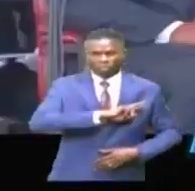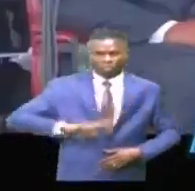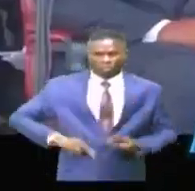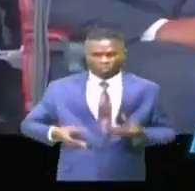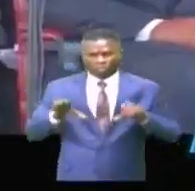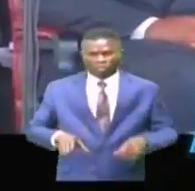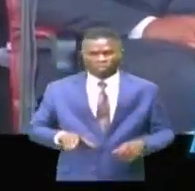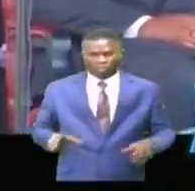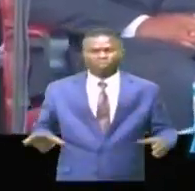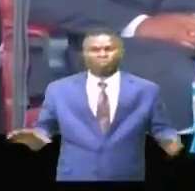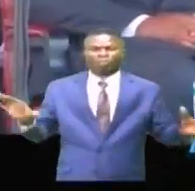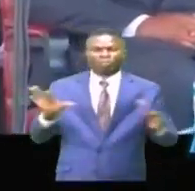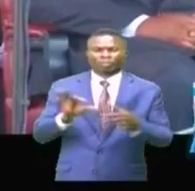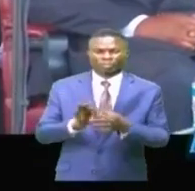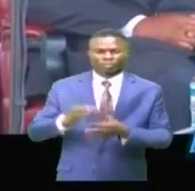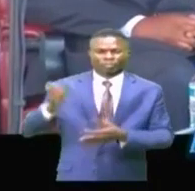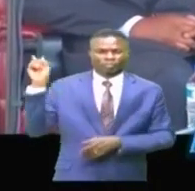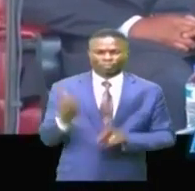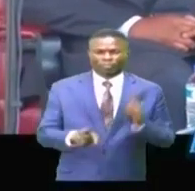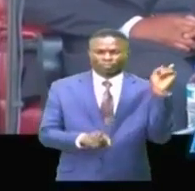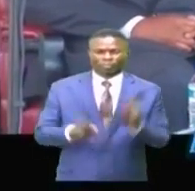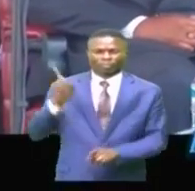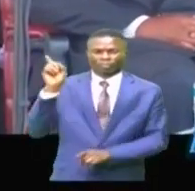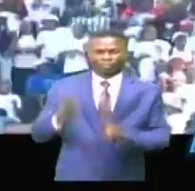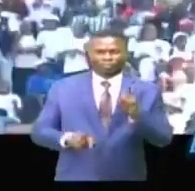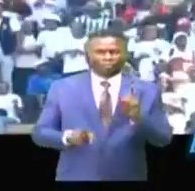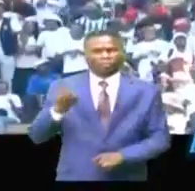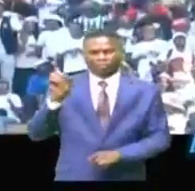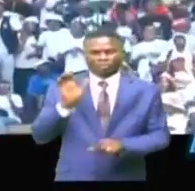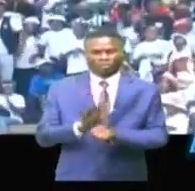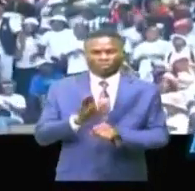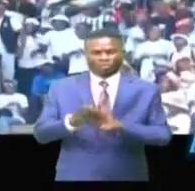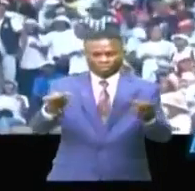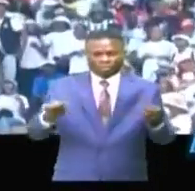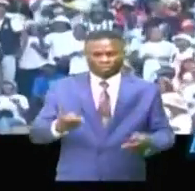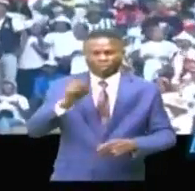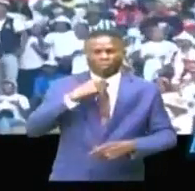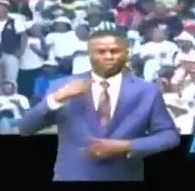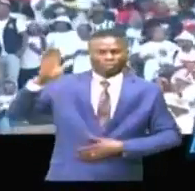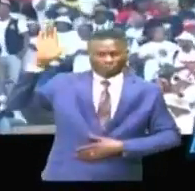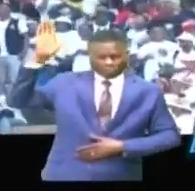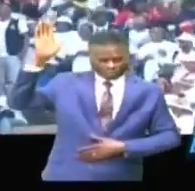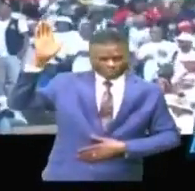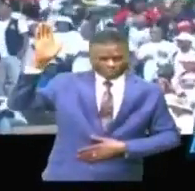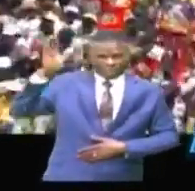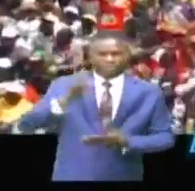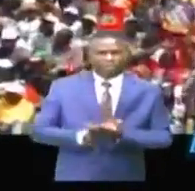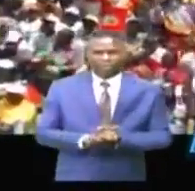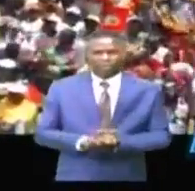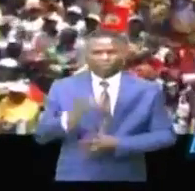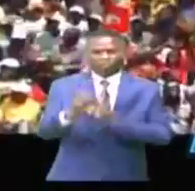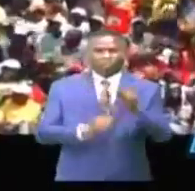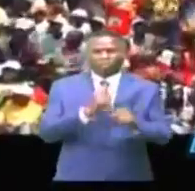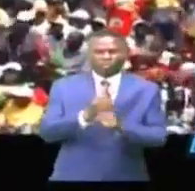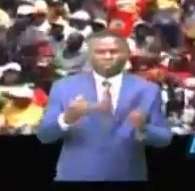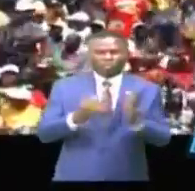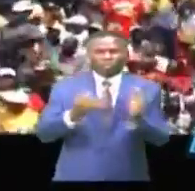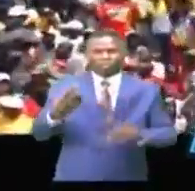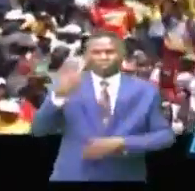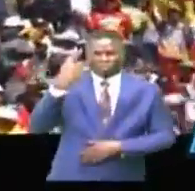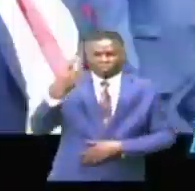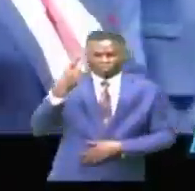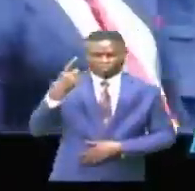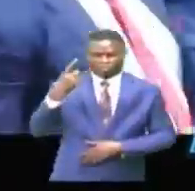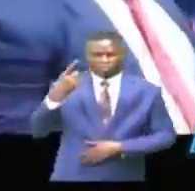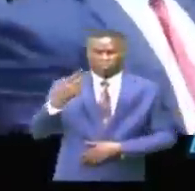rejoignent la tribune déclarée vainqueur avec 52,6% des voix et personne n'engagua âgée de 81 ans